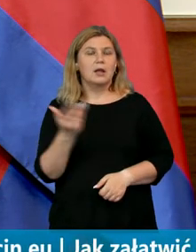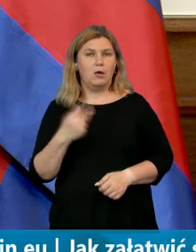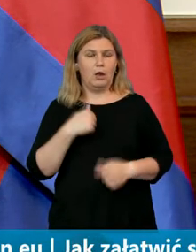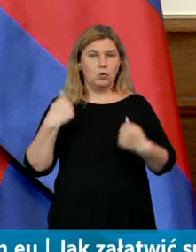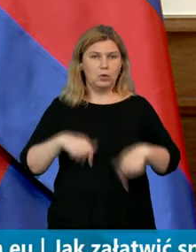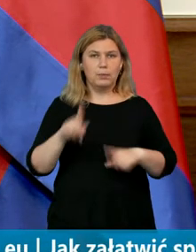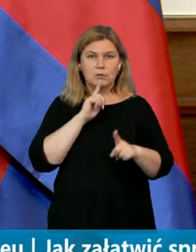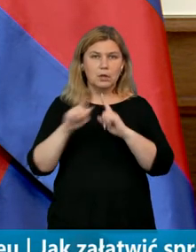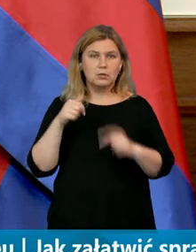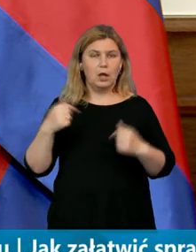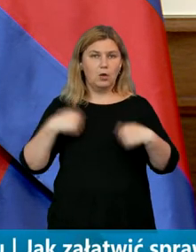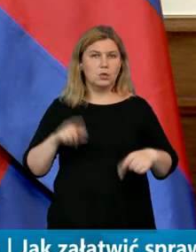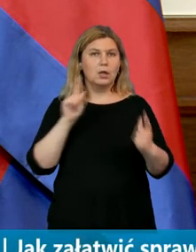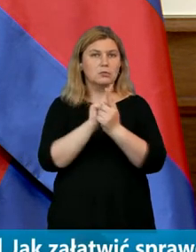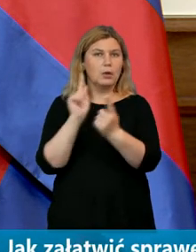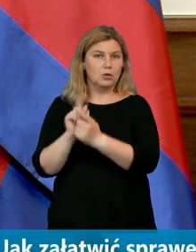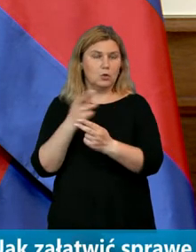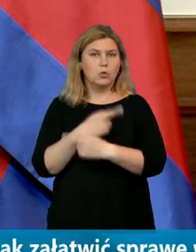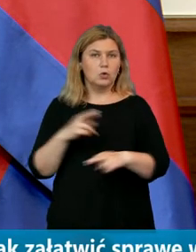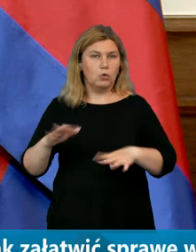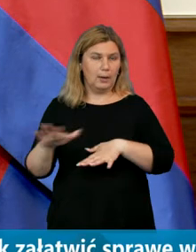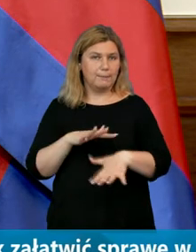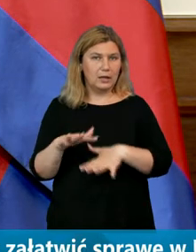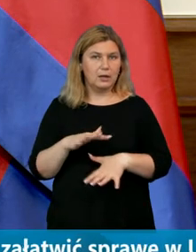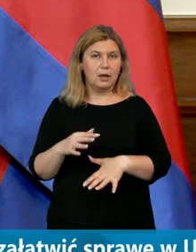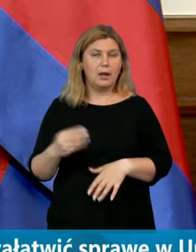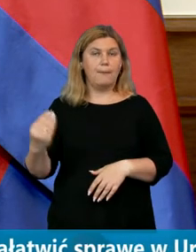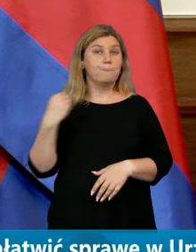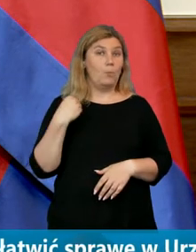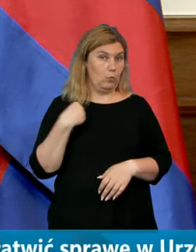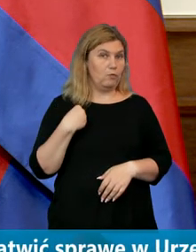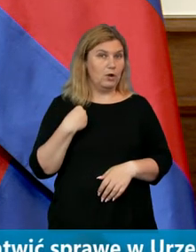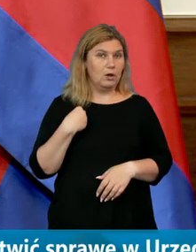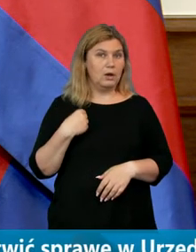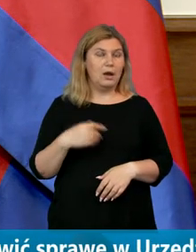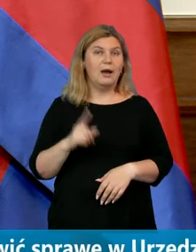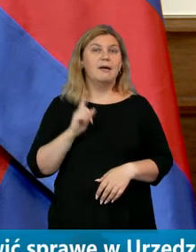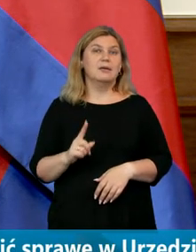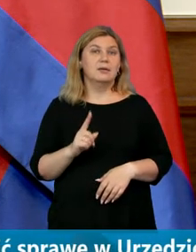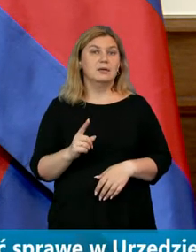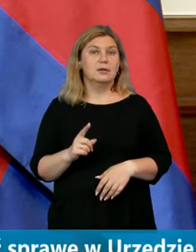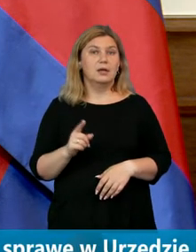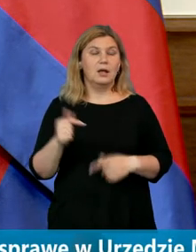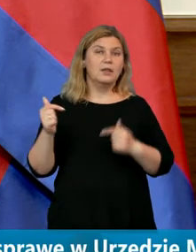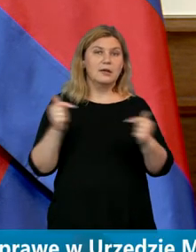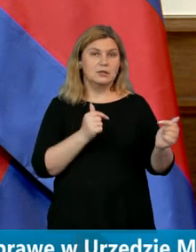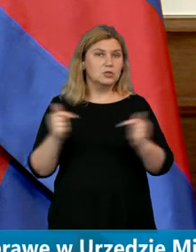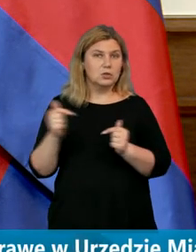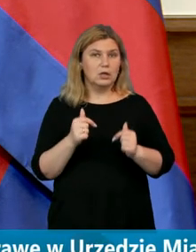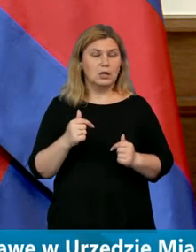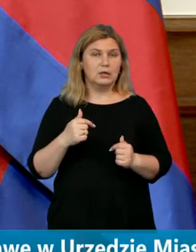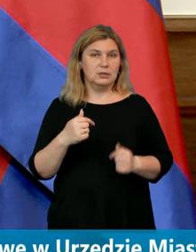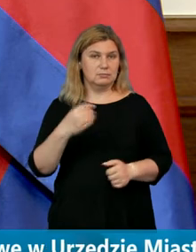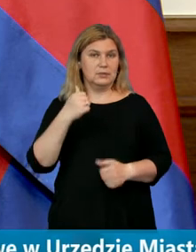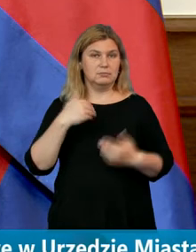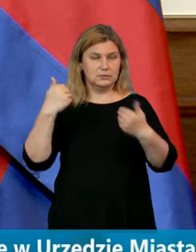bo te osoby też spotykają mnie w różnych miejscach i mi o tym mówią. Natomiast no jakby dyskusja ze mną na ten